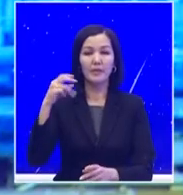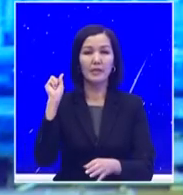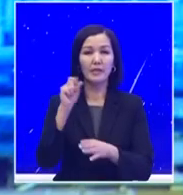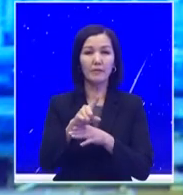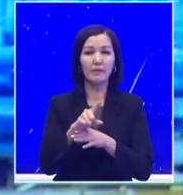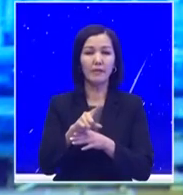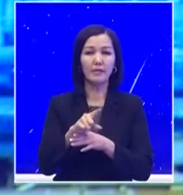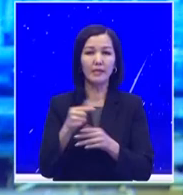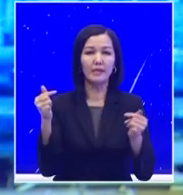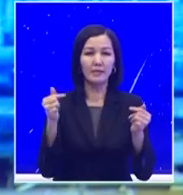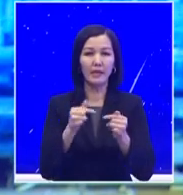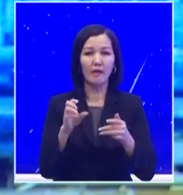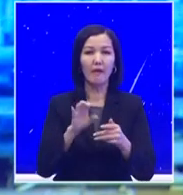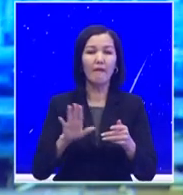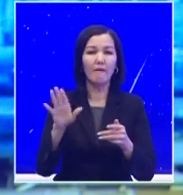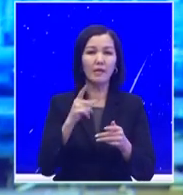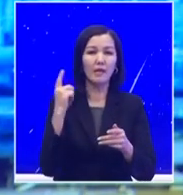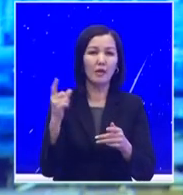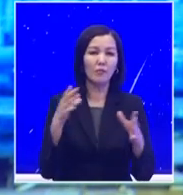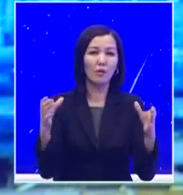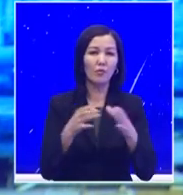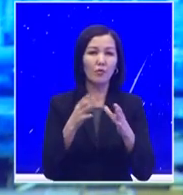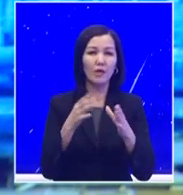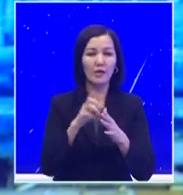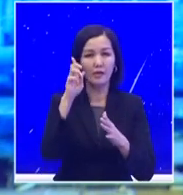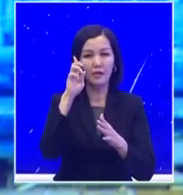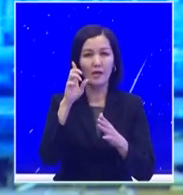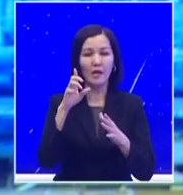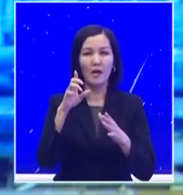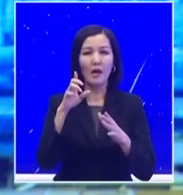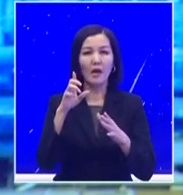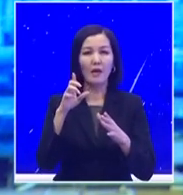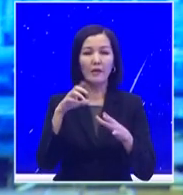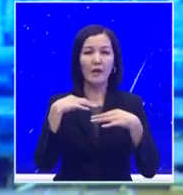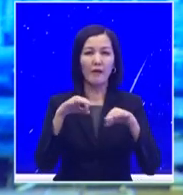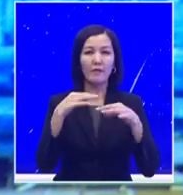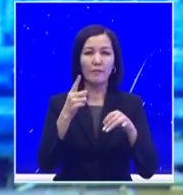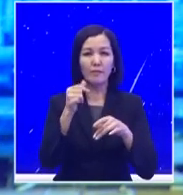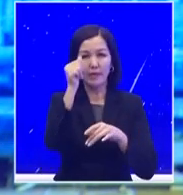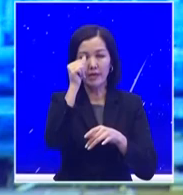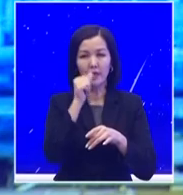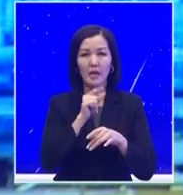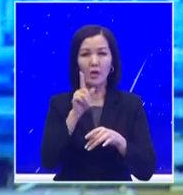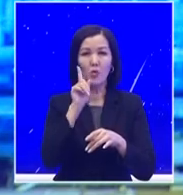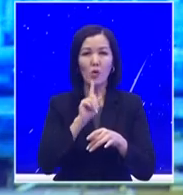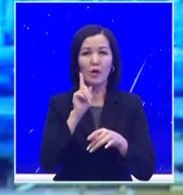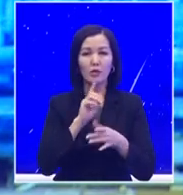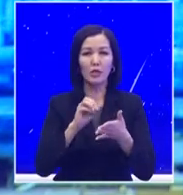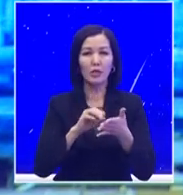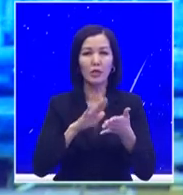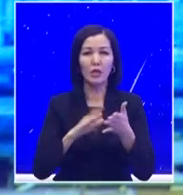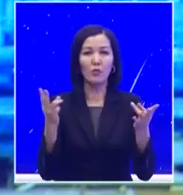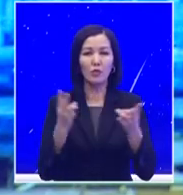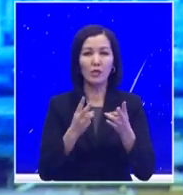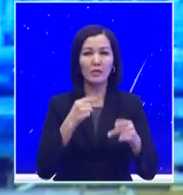Президент тапсырмасына сай Евразиялық экономикалық одақ елдерінен келген автомобильдер бір ай ішінде уақытша тіркеуге алынуы тиіс. Ал